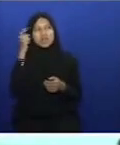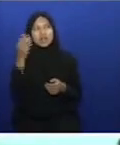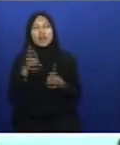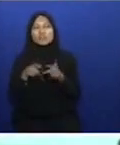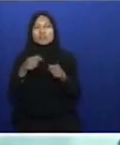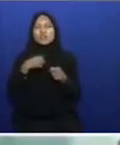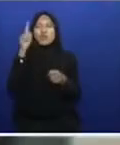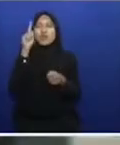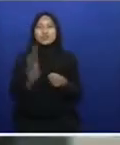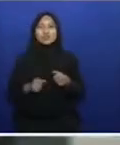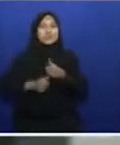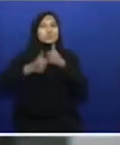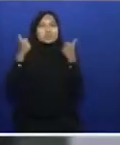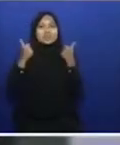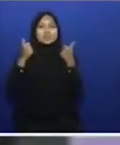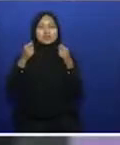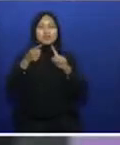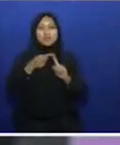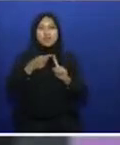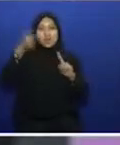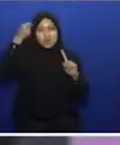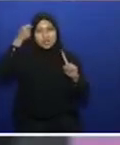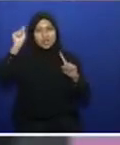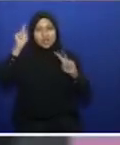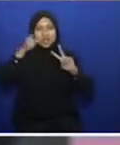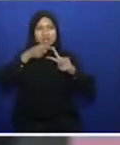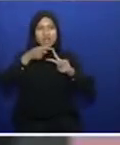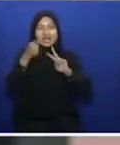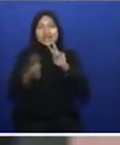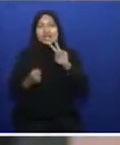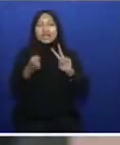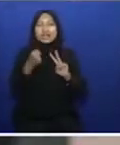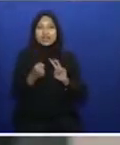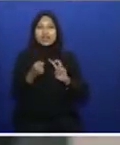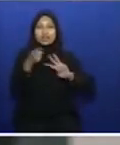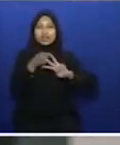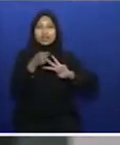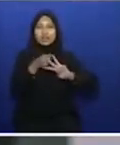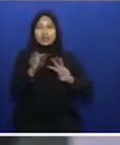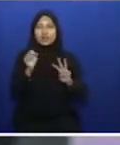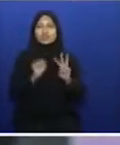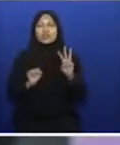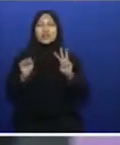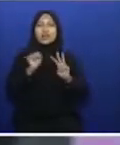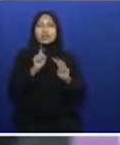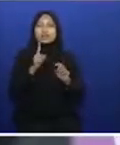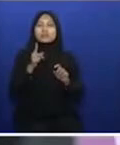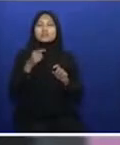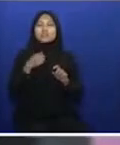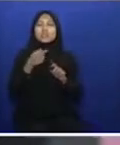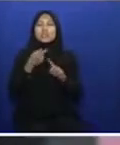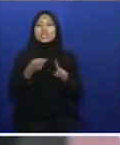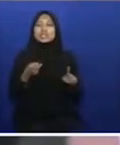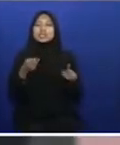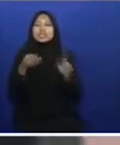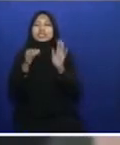kuliah, sukses aktivis, dan sukses usaha. Karena saya sejak semester 6